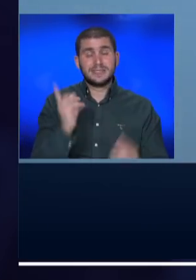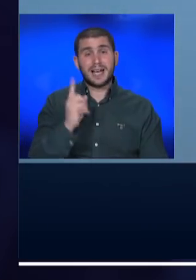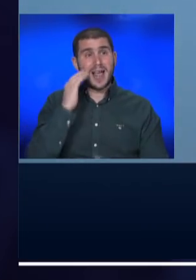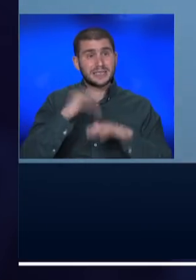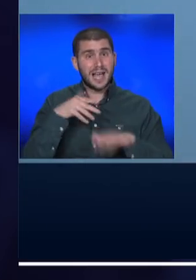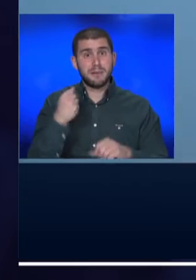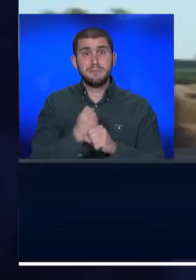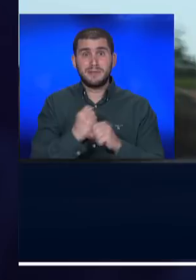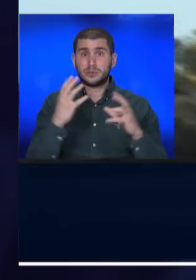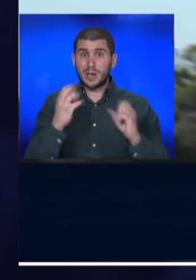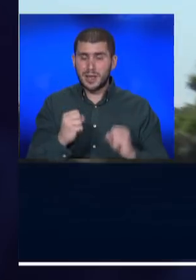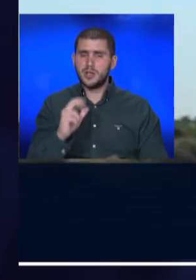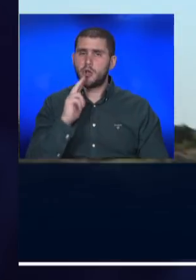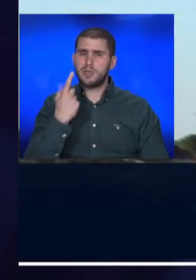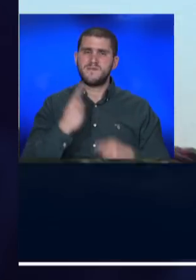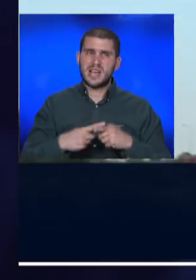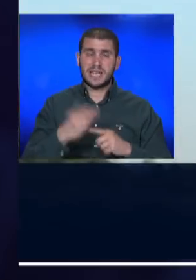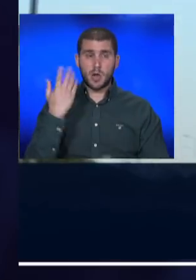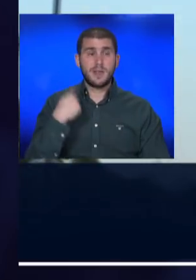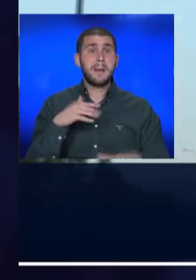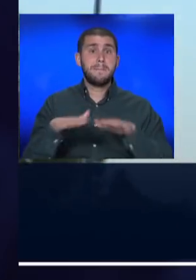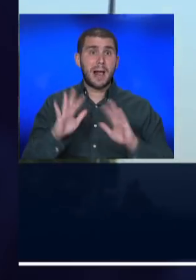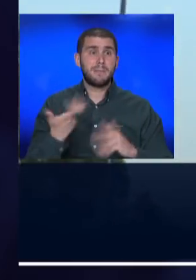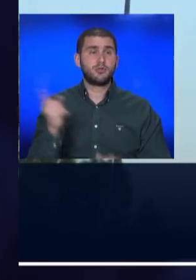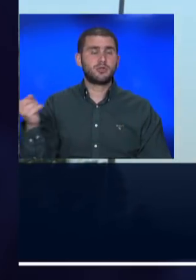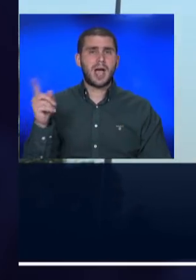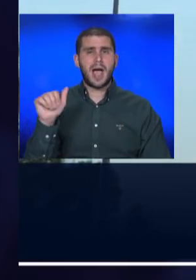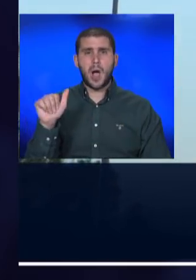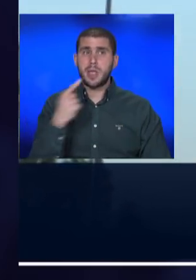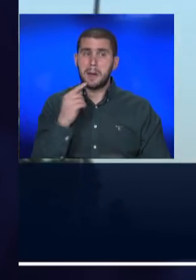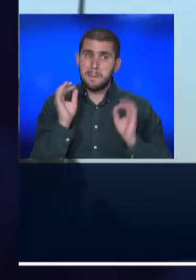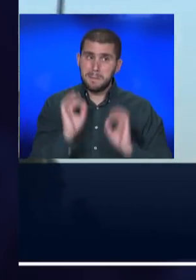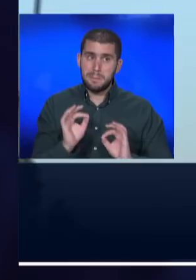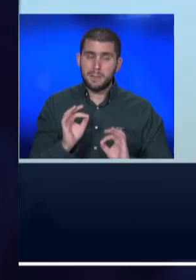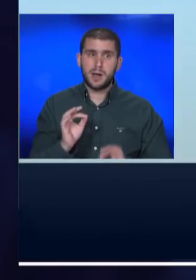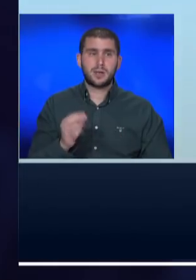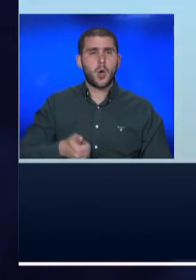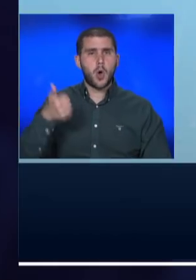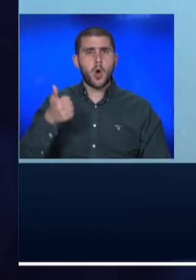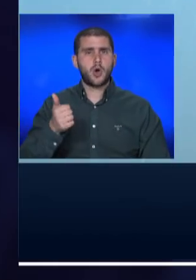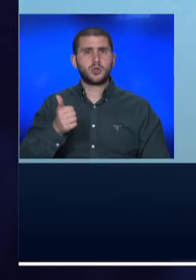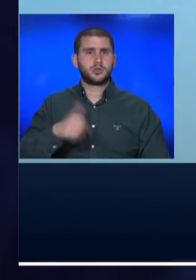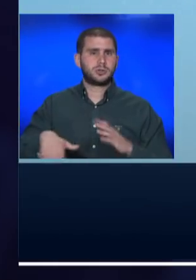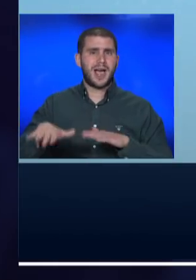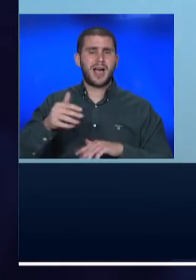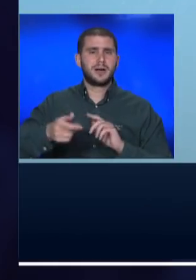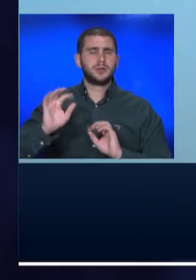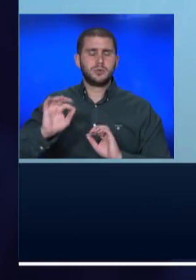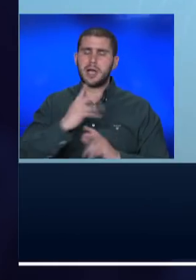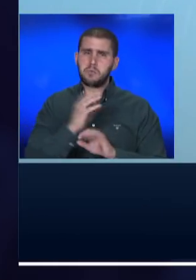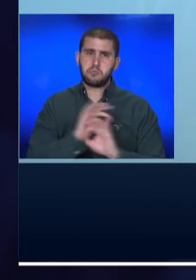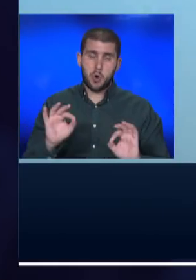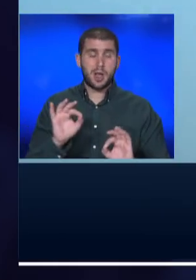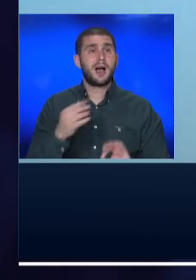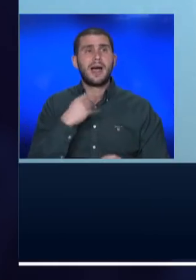3.5 שנים, ואני מאחל שמה שאהרון אמר, שהוא באמת ראש אמ"ץ מעולה והכין את הצבא למבצע הזה, יקרה. אבל פה נשאלת השאלה, איך מסיימים?